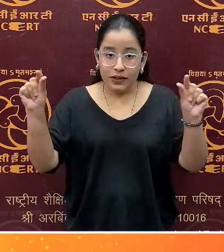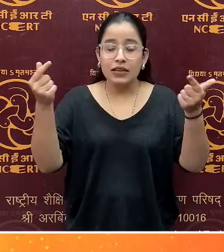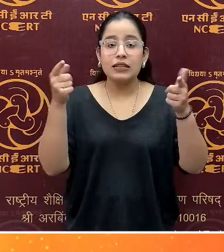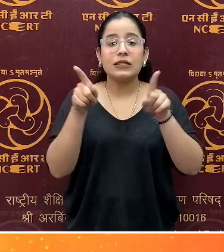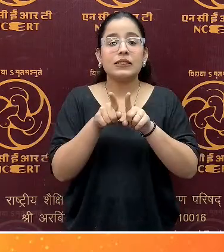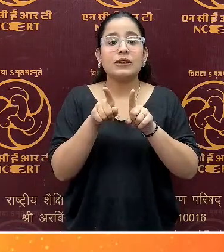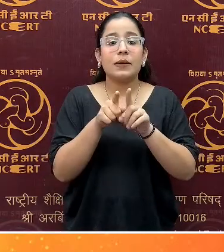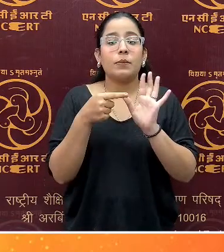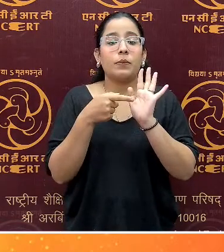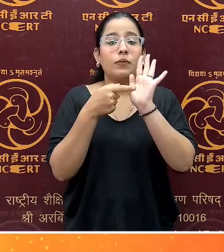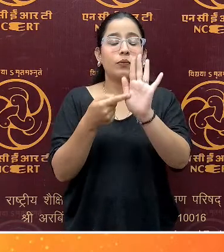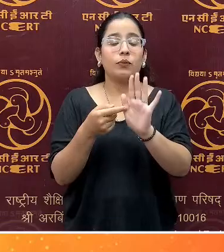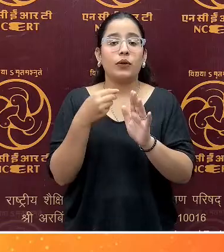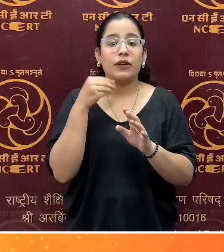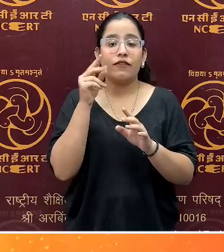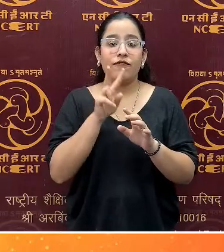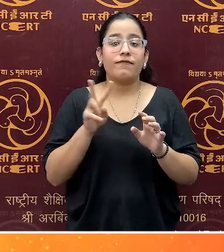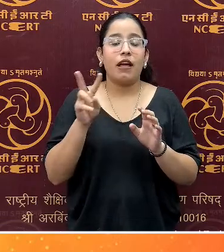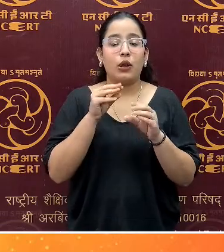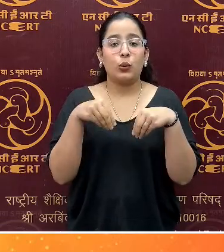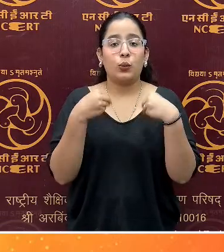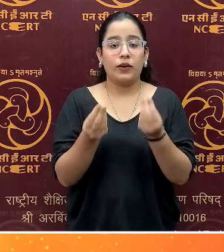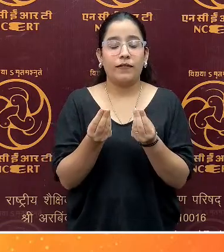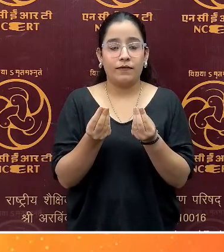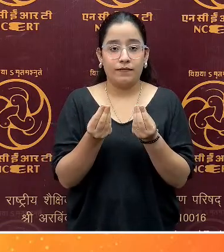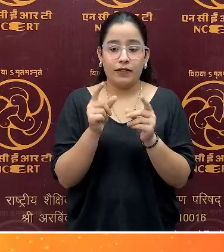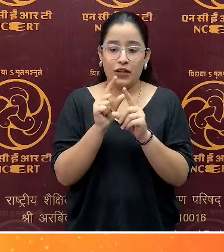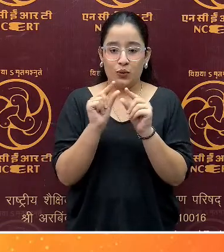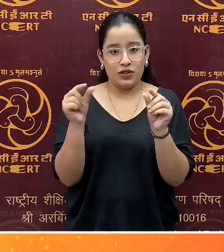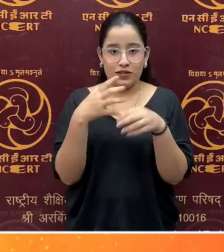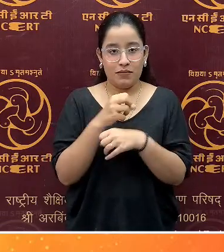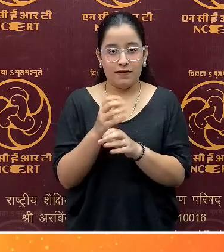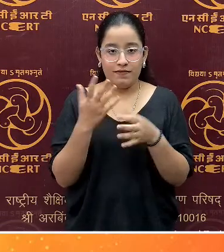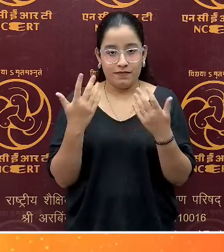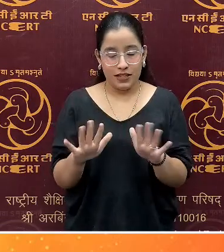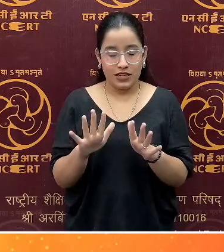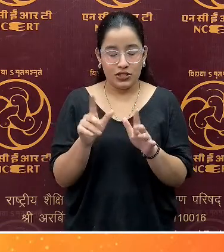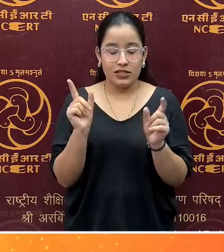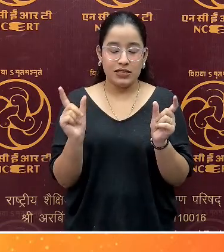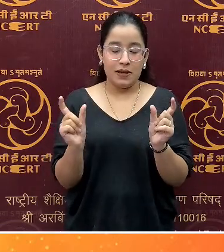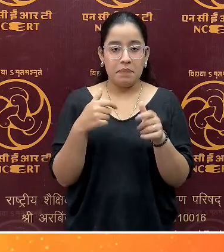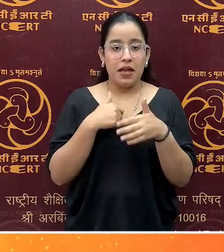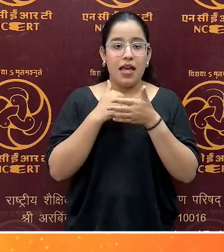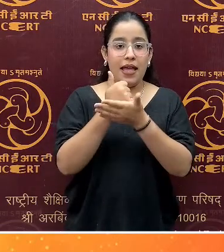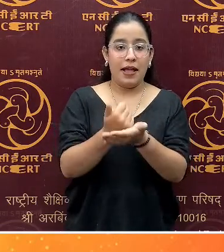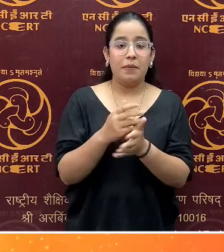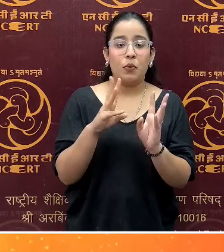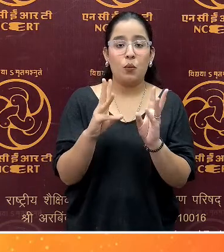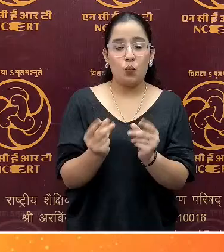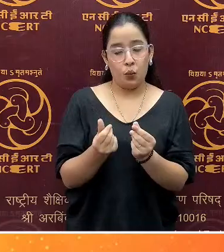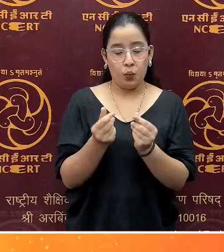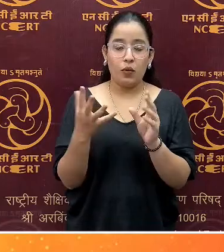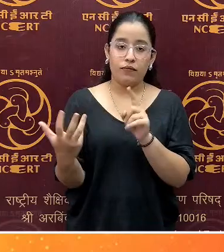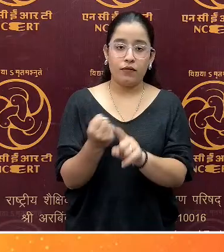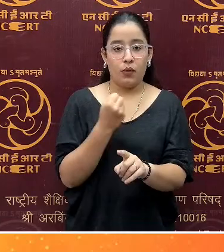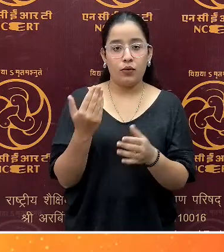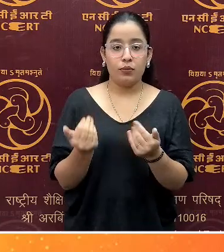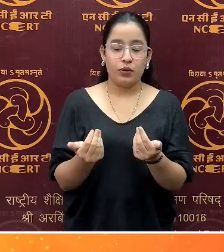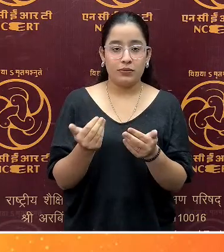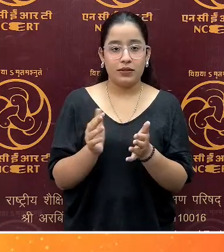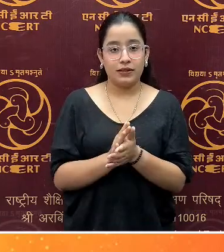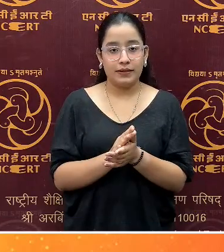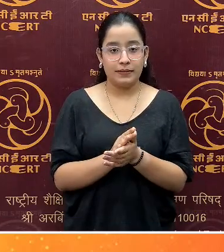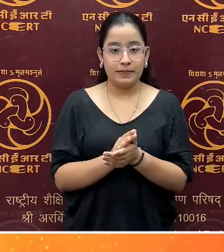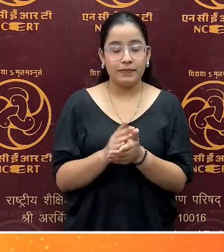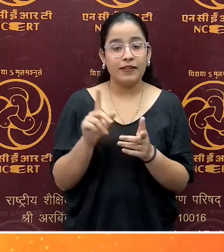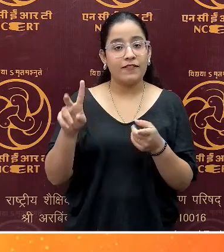us the value of lambda. एक equation बन जाता है and that equation is helping us to get the value of lambda. So बन गया ना हमारा